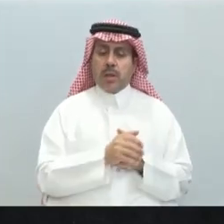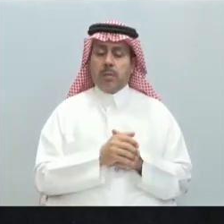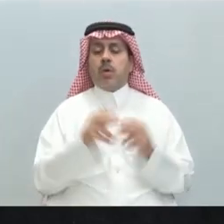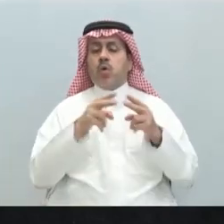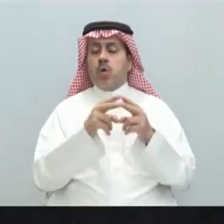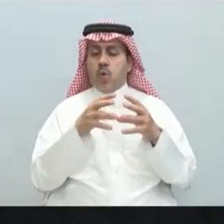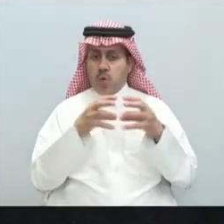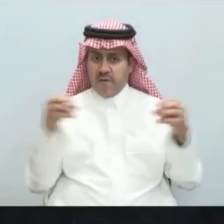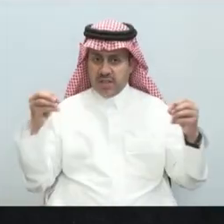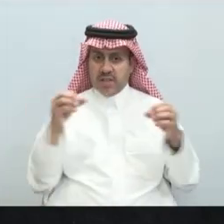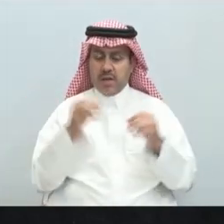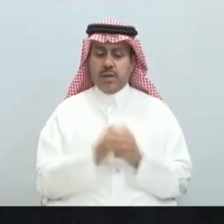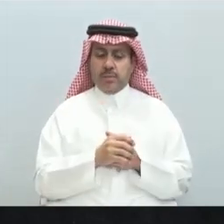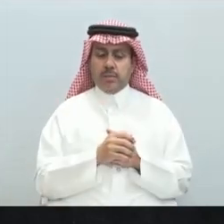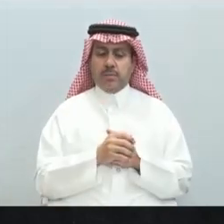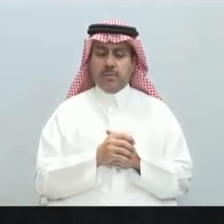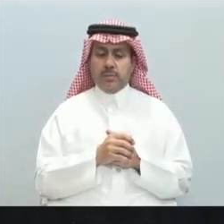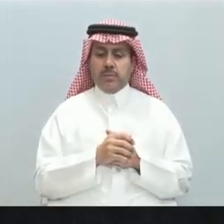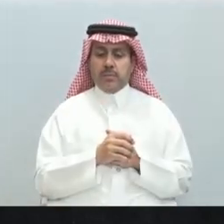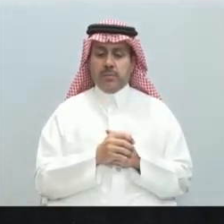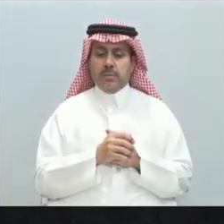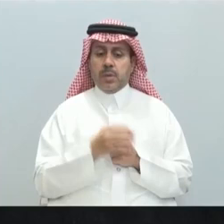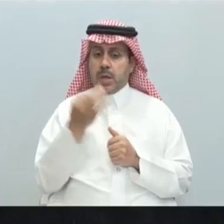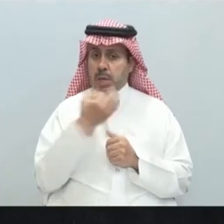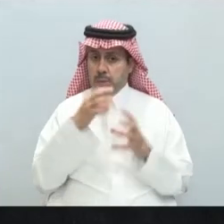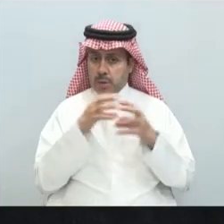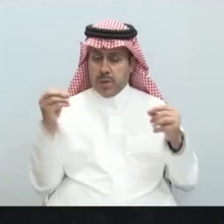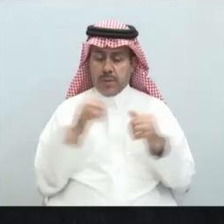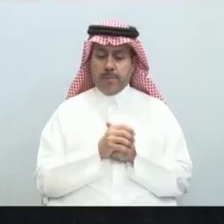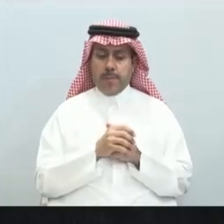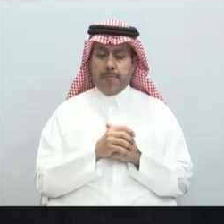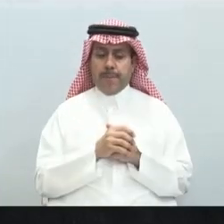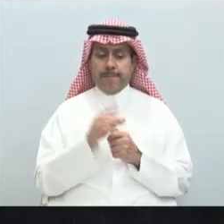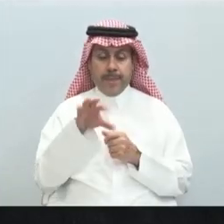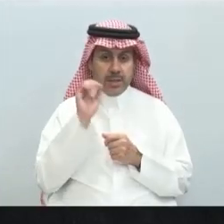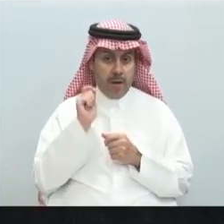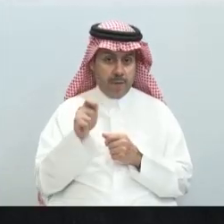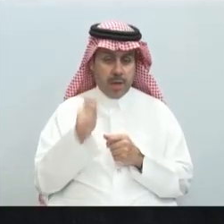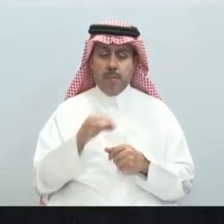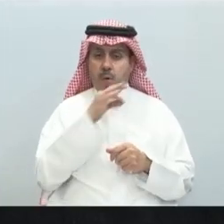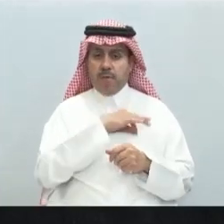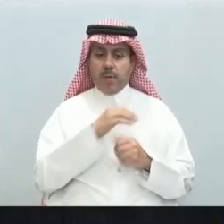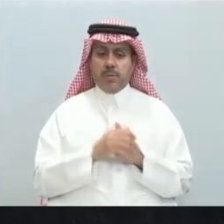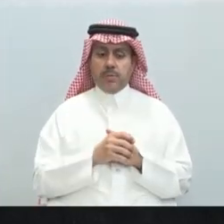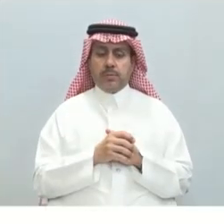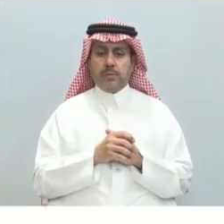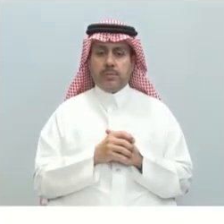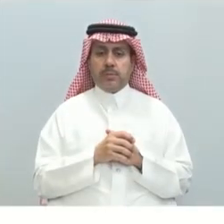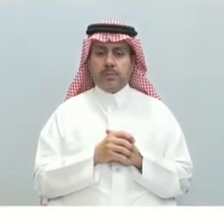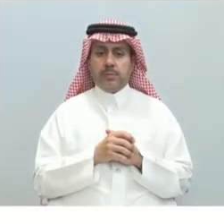واياكم الى ما يتعلق بمعاني الكلمات وكذلك استخراج واستنباط الفوائد والاحكام